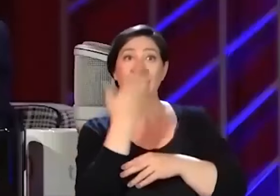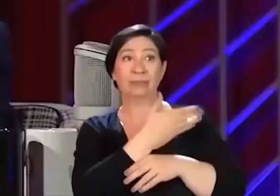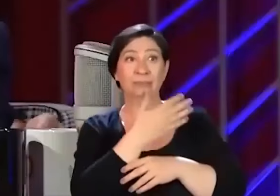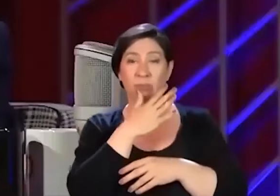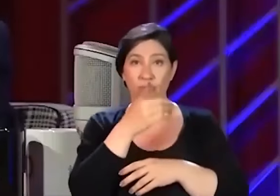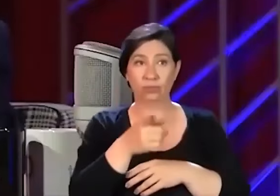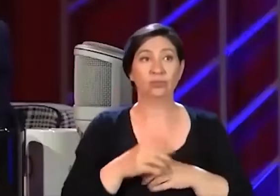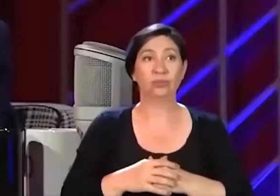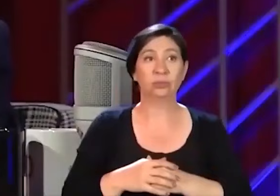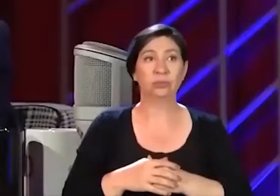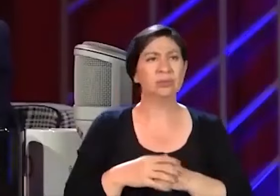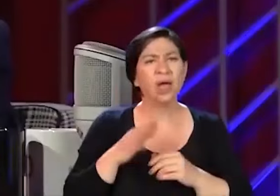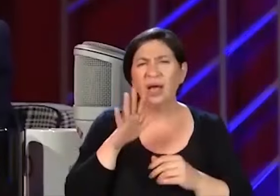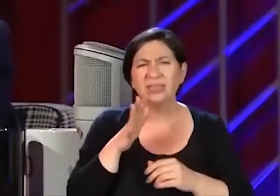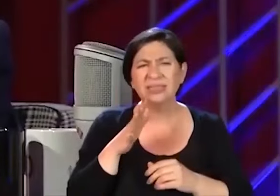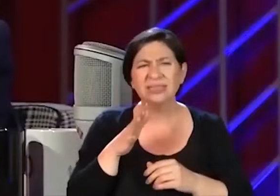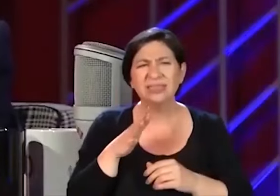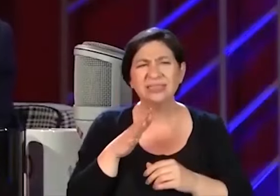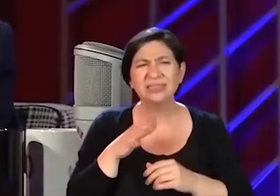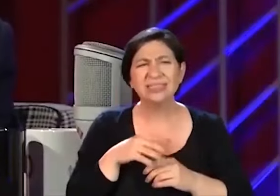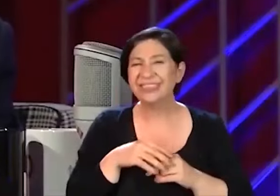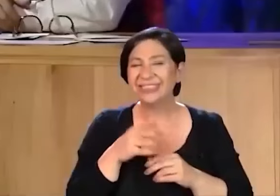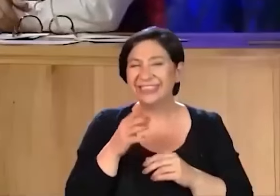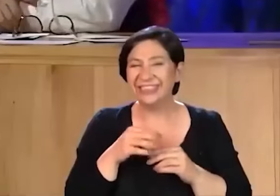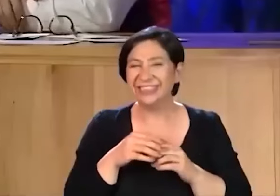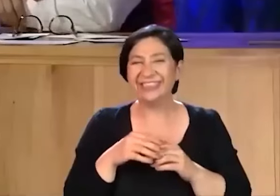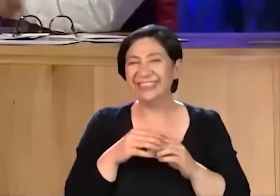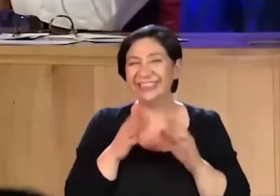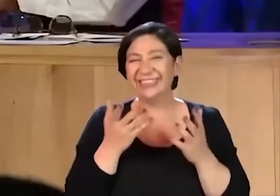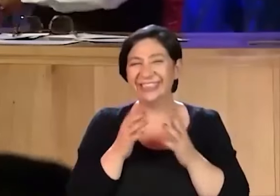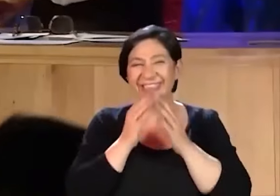ben biliyorsunuz. Hangisi acaba? O.